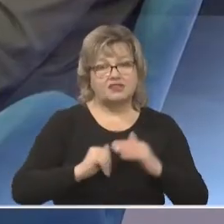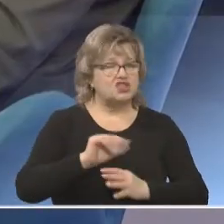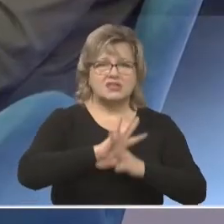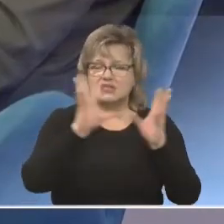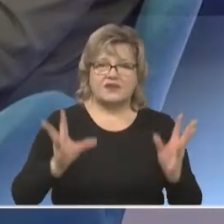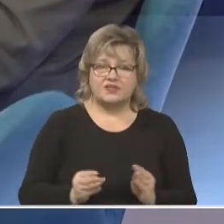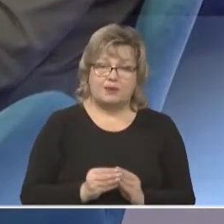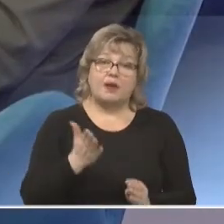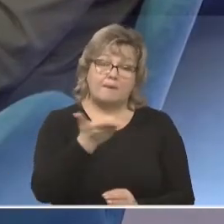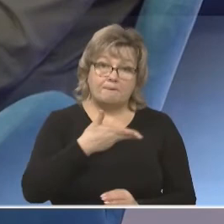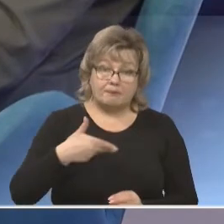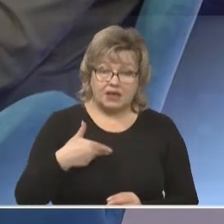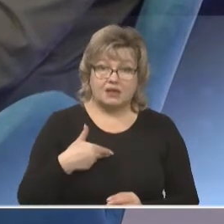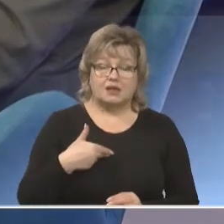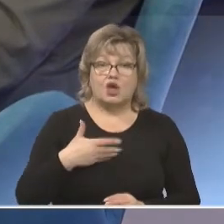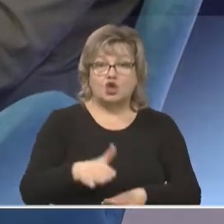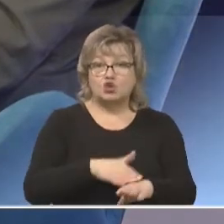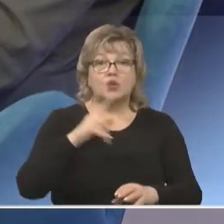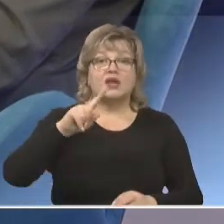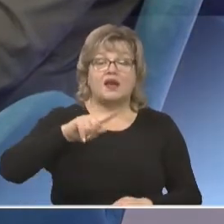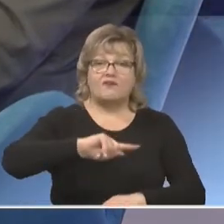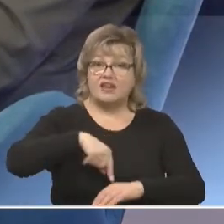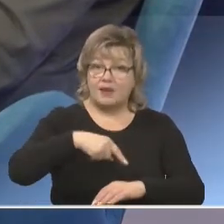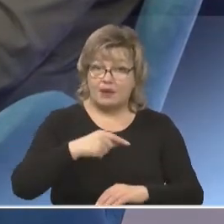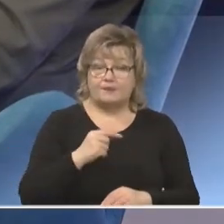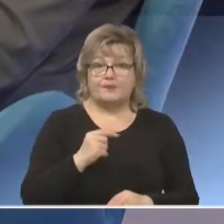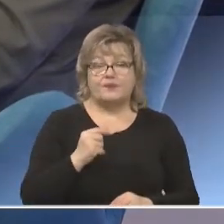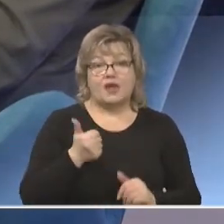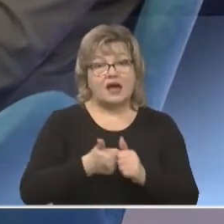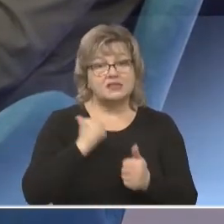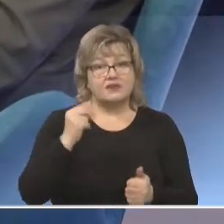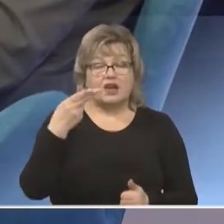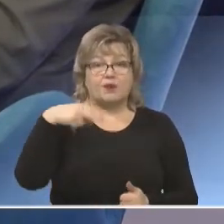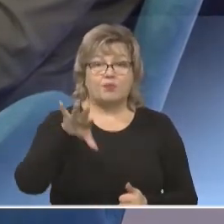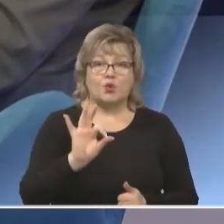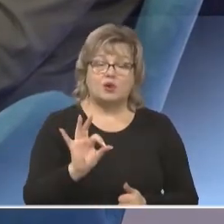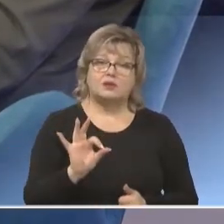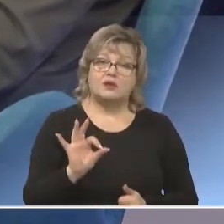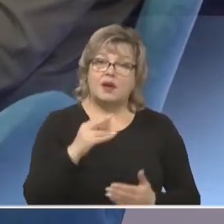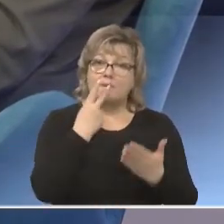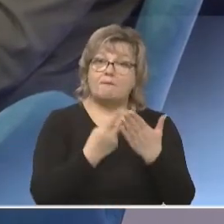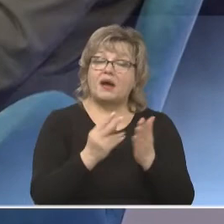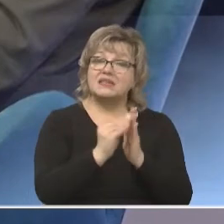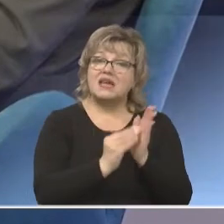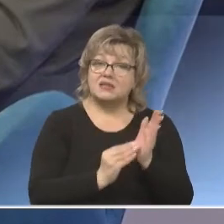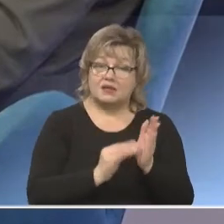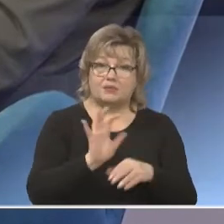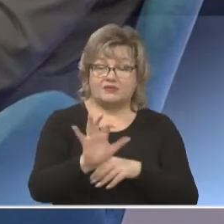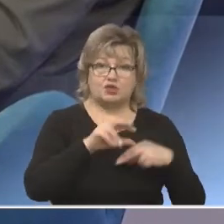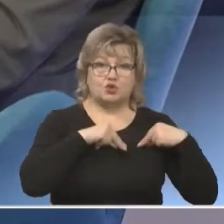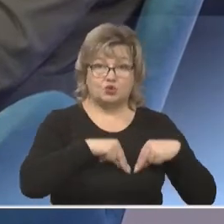всеми. Мы долгое время отставали по показателям производительности труда